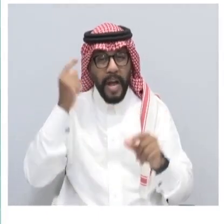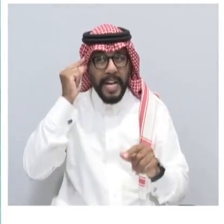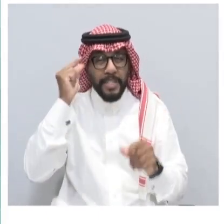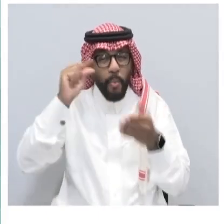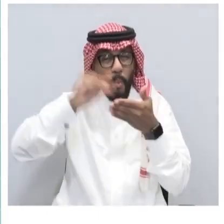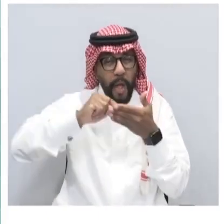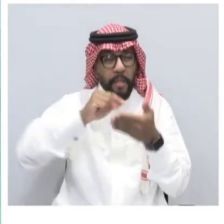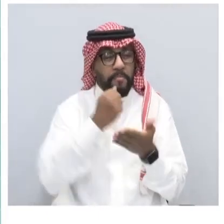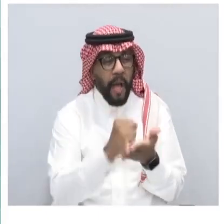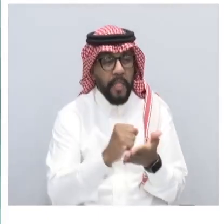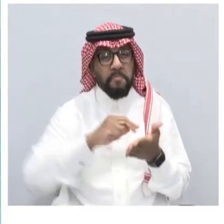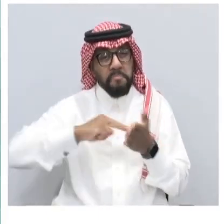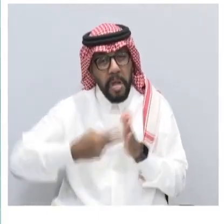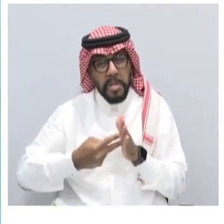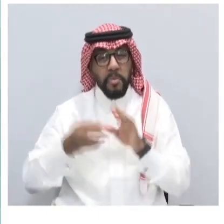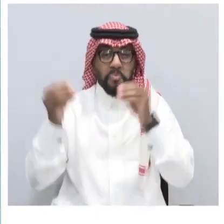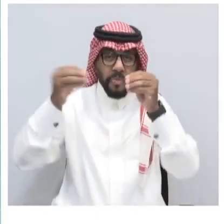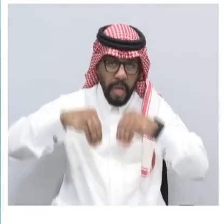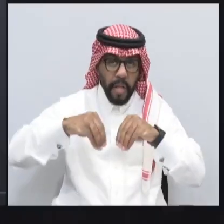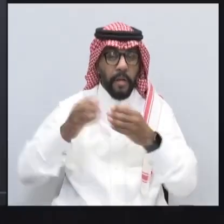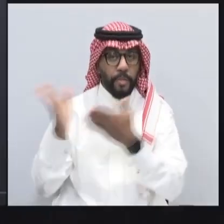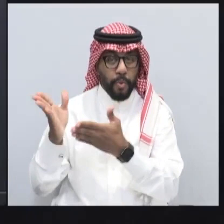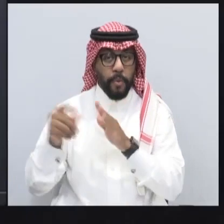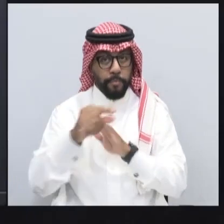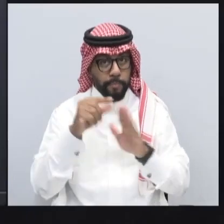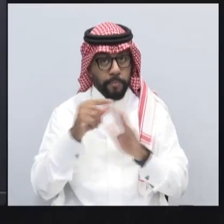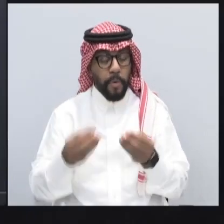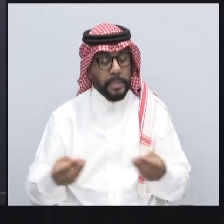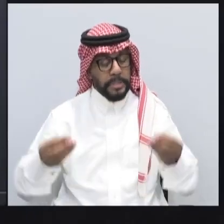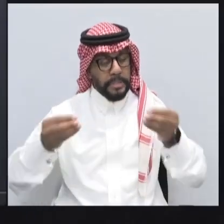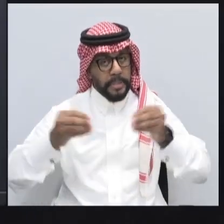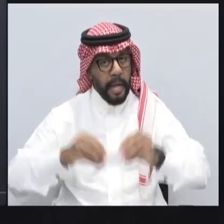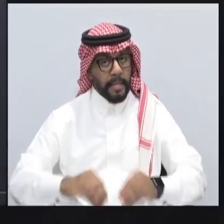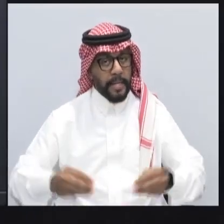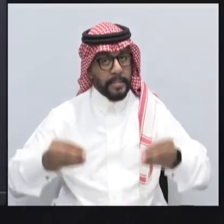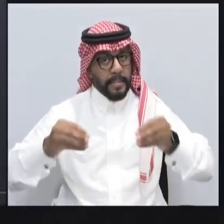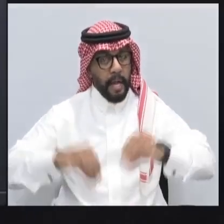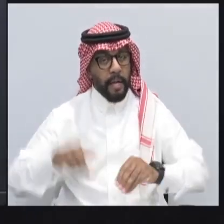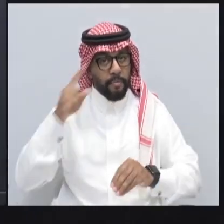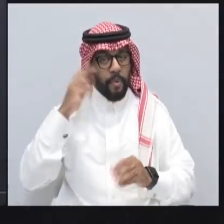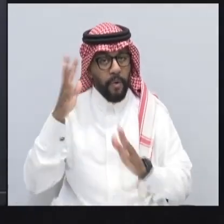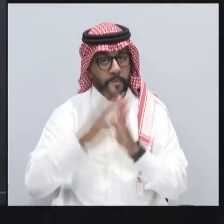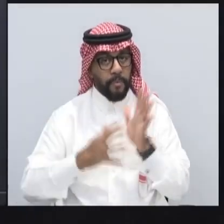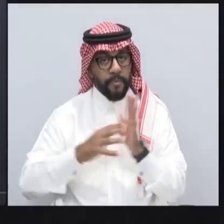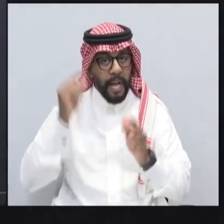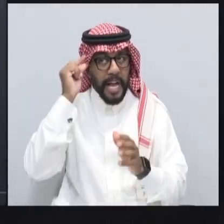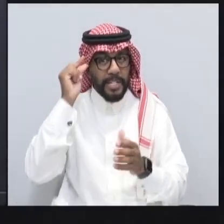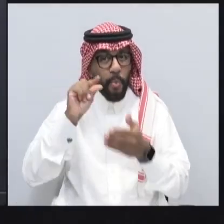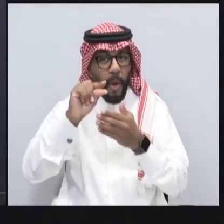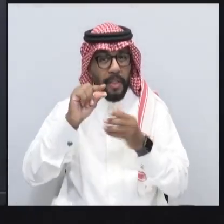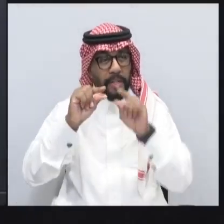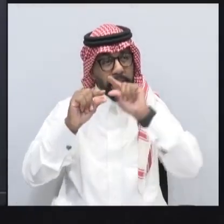المتقدم هذه عناوين درسنا لهذا اليوم راح نتعرف على تنسيق الفقر المتقدم والحدود والتظليل